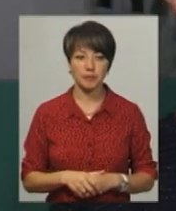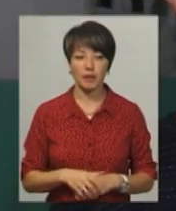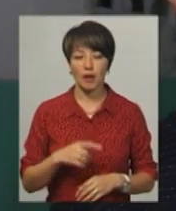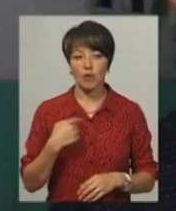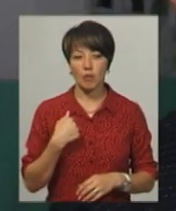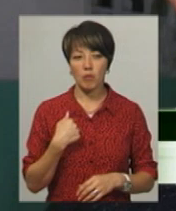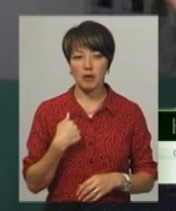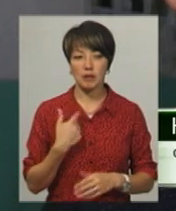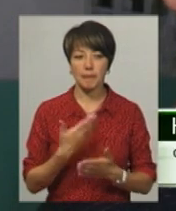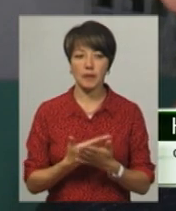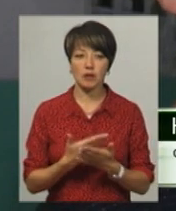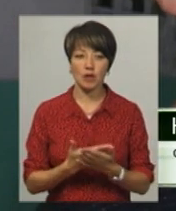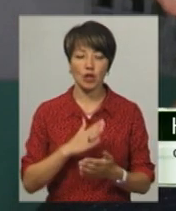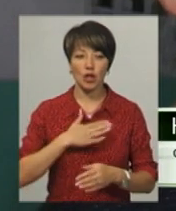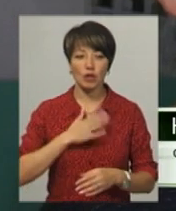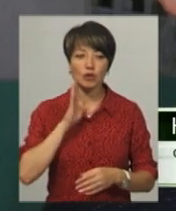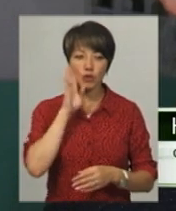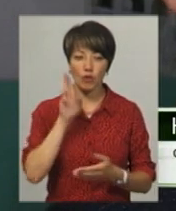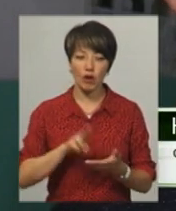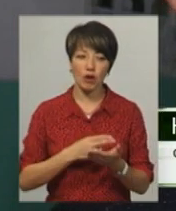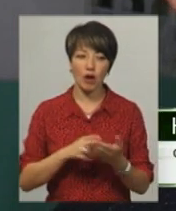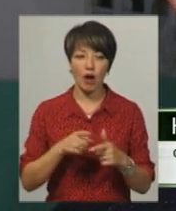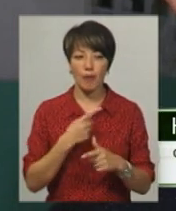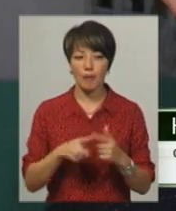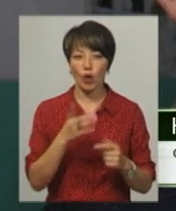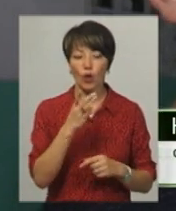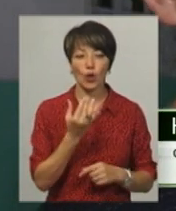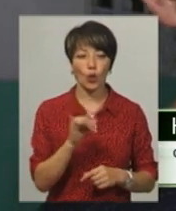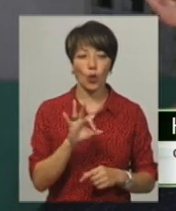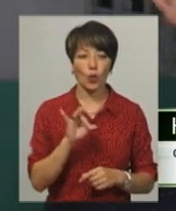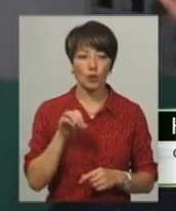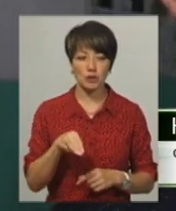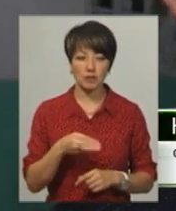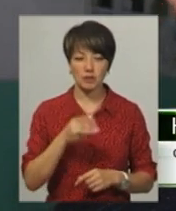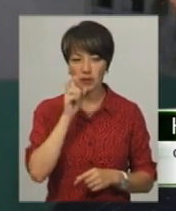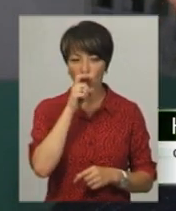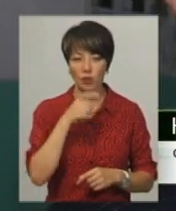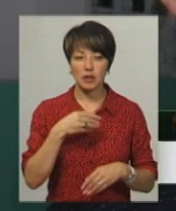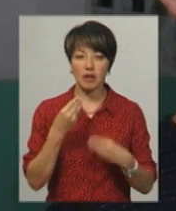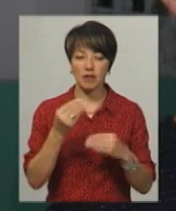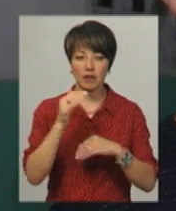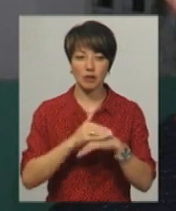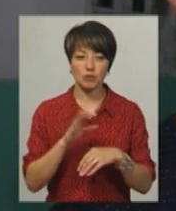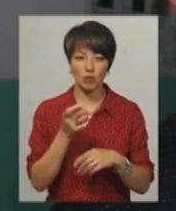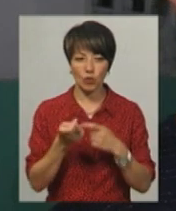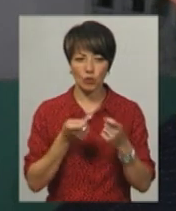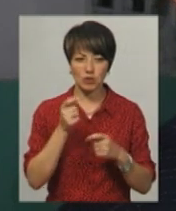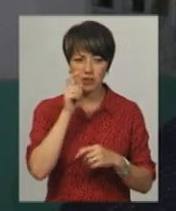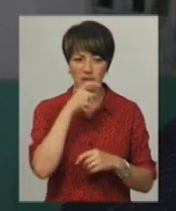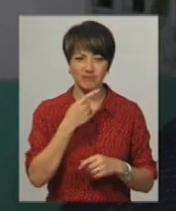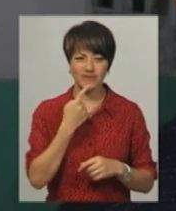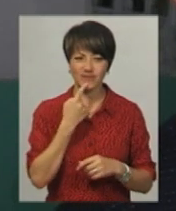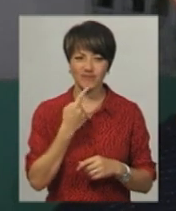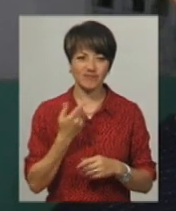Підозра у мене є або на нашу ранкову, або на йогурт, який дали на підвечірок. Він був з грудочками і гіркий,